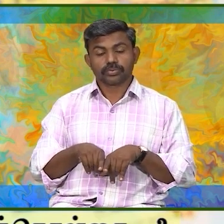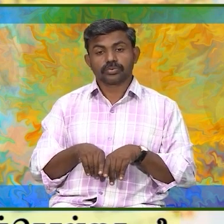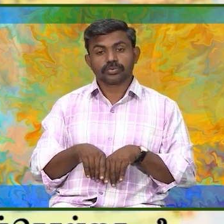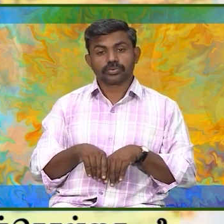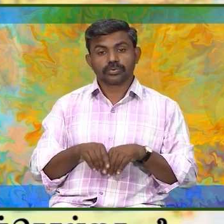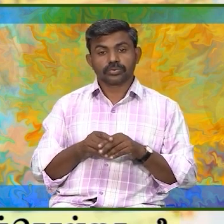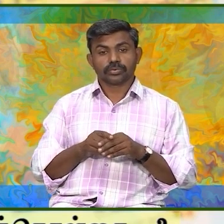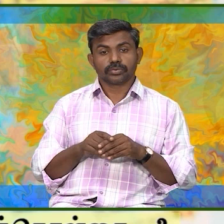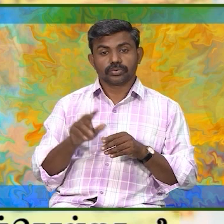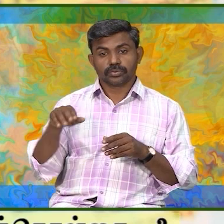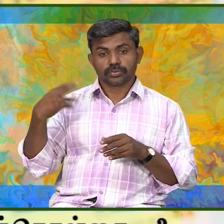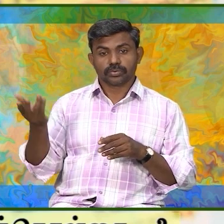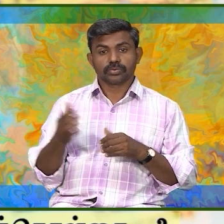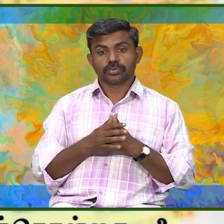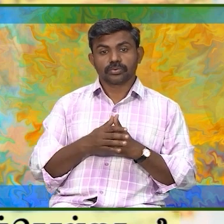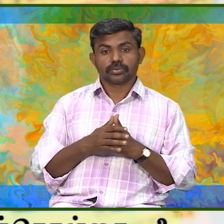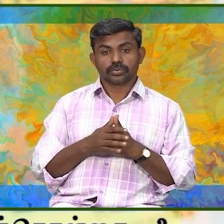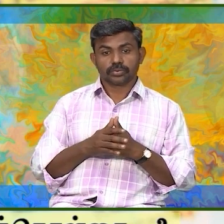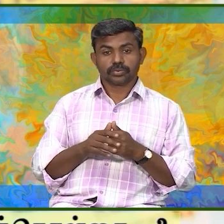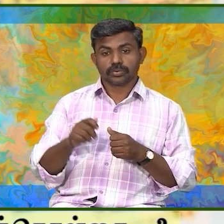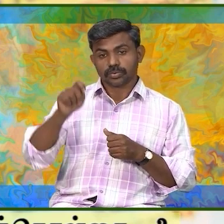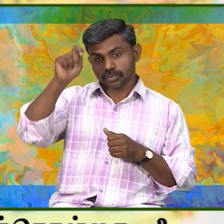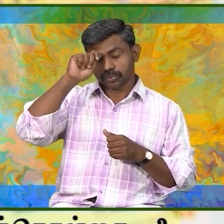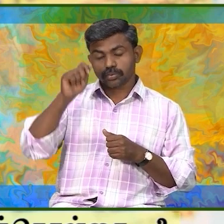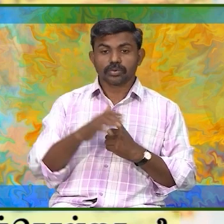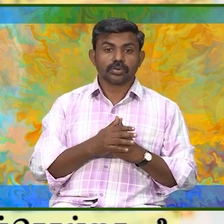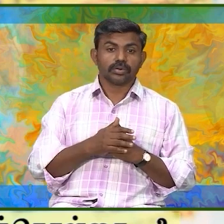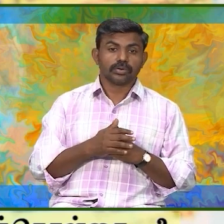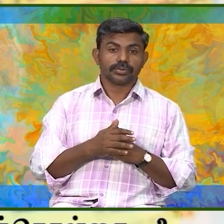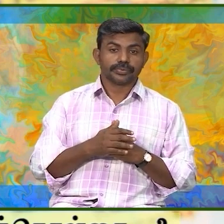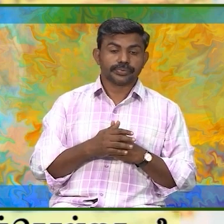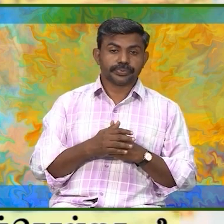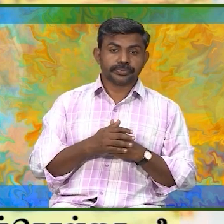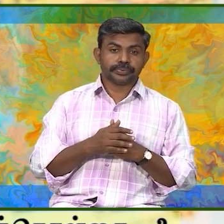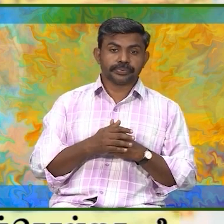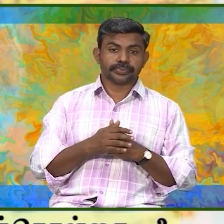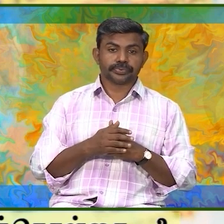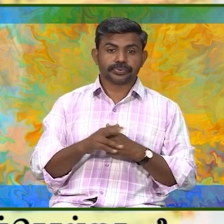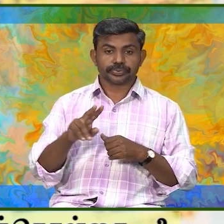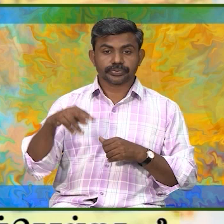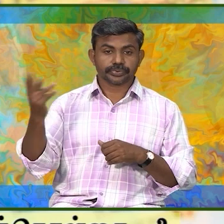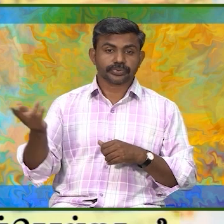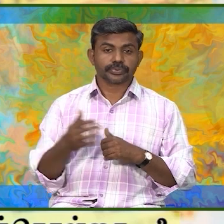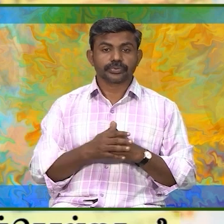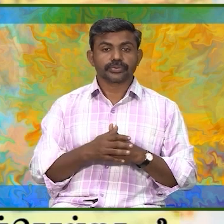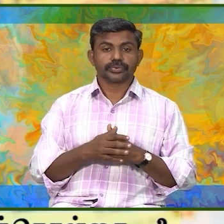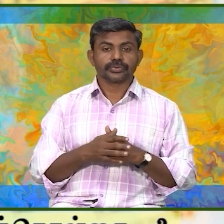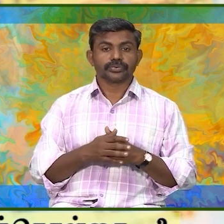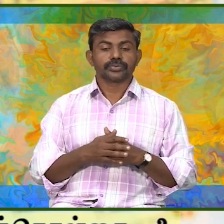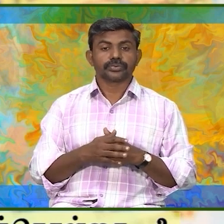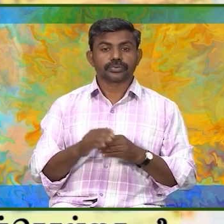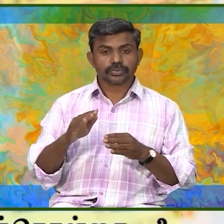நாடும் ஒரு நாட்டினுடைய எல்லையை மதிக்கும். அது மட்டும் கிடையாது, நம்ம இதுவரைக்கு பக்கத்து நாட்டினுடைய